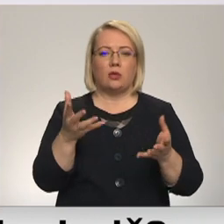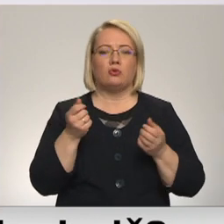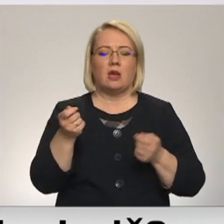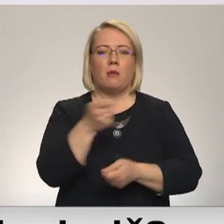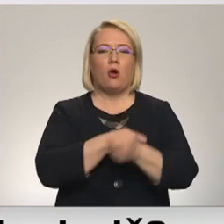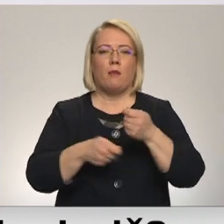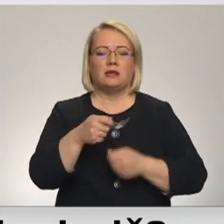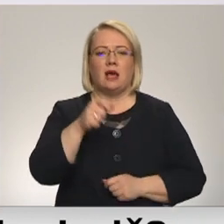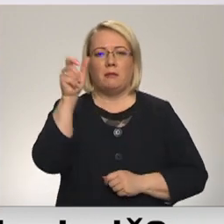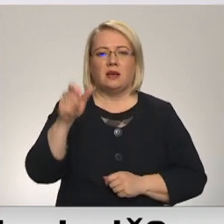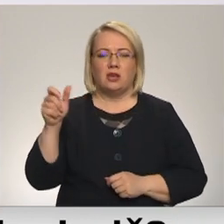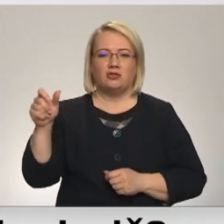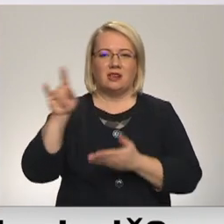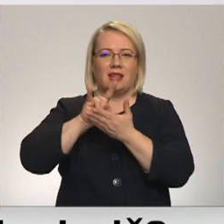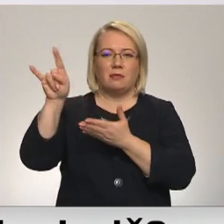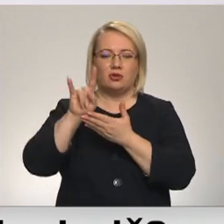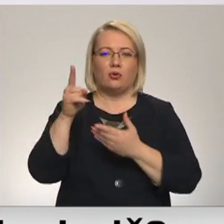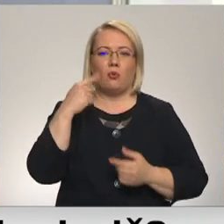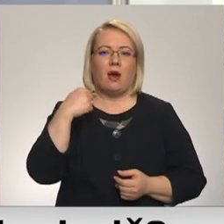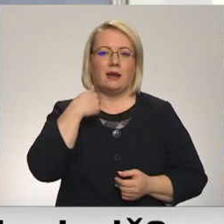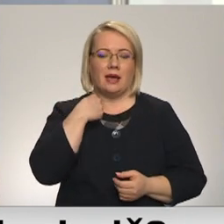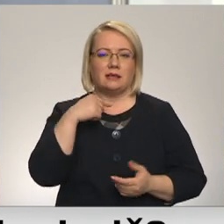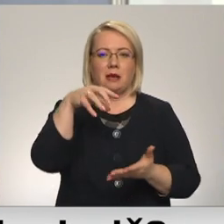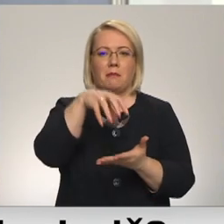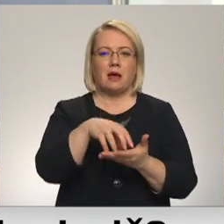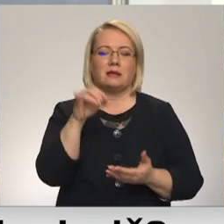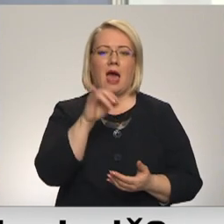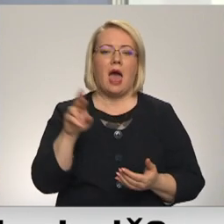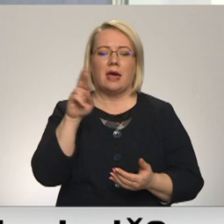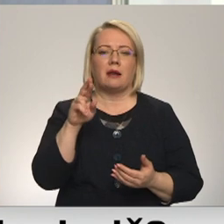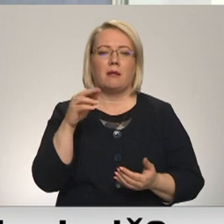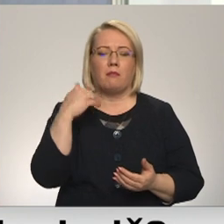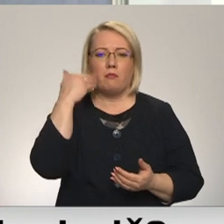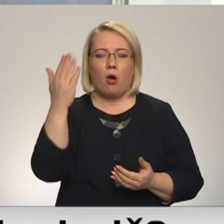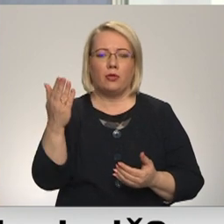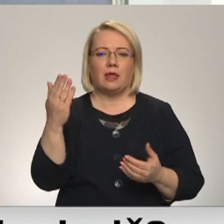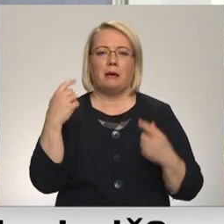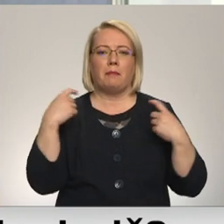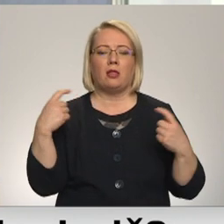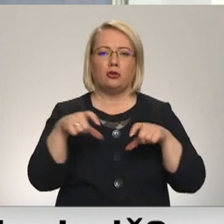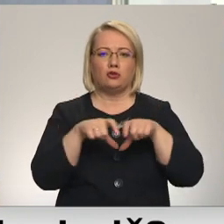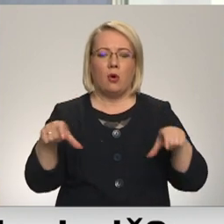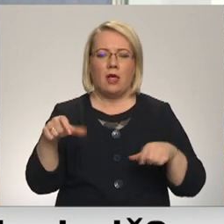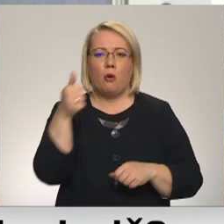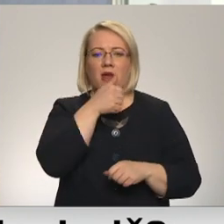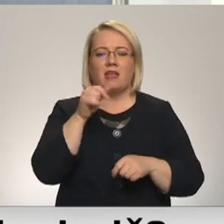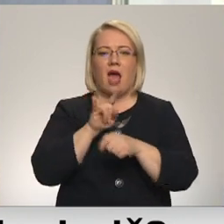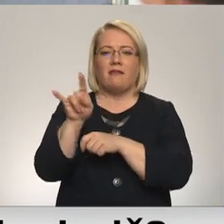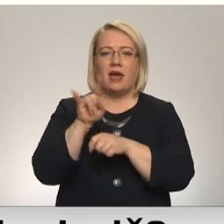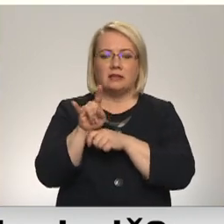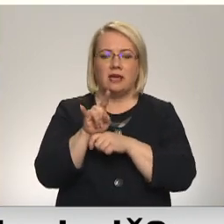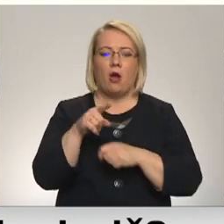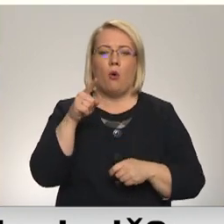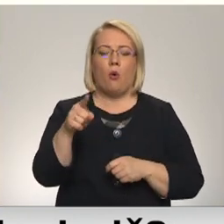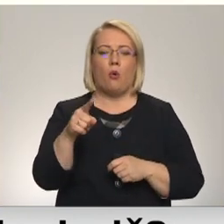komerciālos pasažieru gaisa kuģis no Rīgas, pašlaik ir kā bāze Air Baltic pilotu skolai un privātajai aviācijai. Regulāra gaisa satiksme ar Rīgu